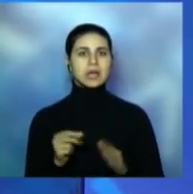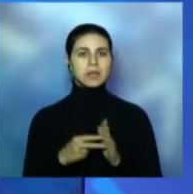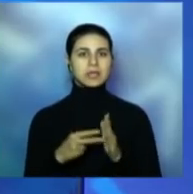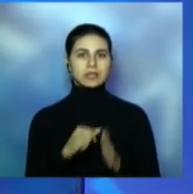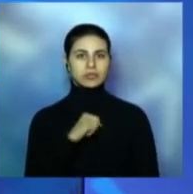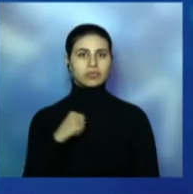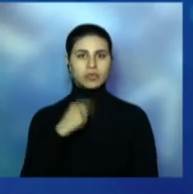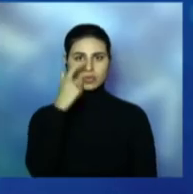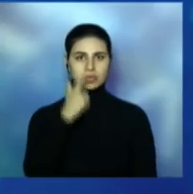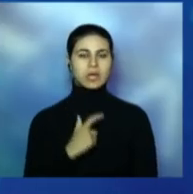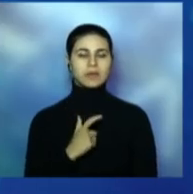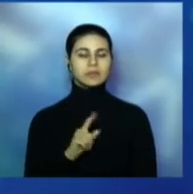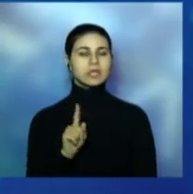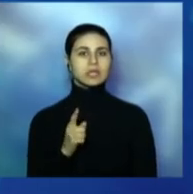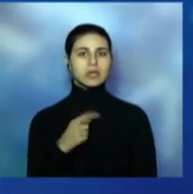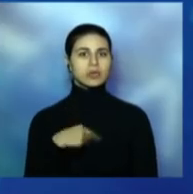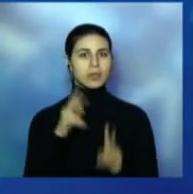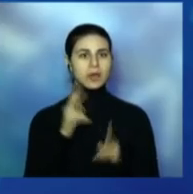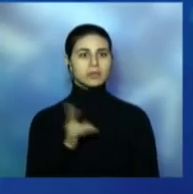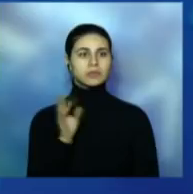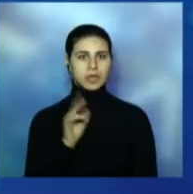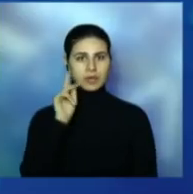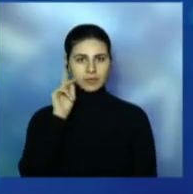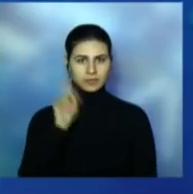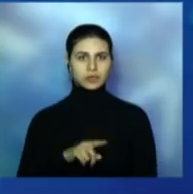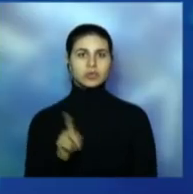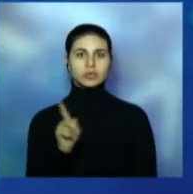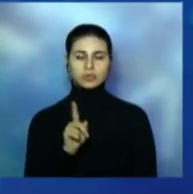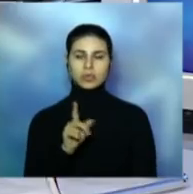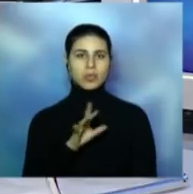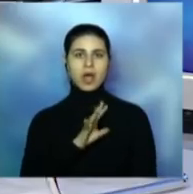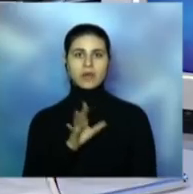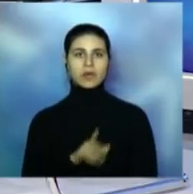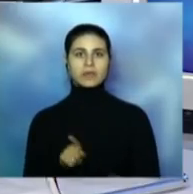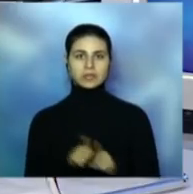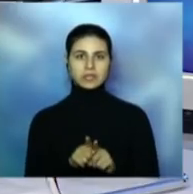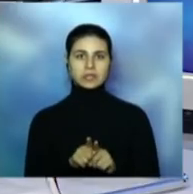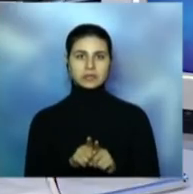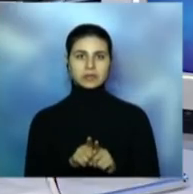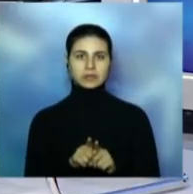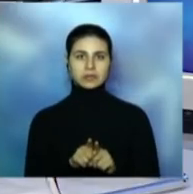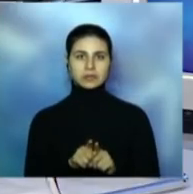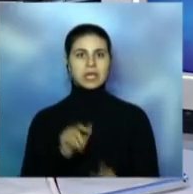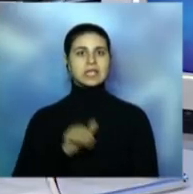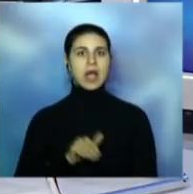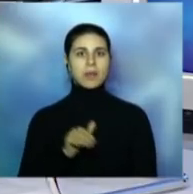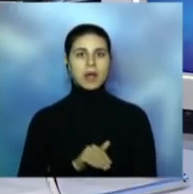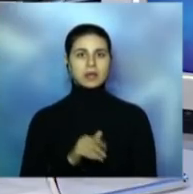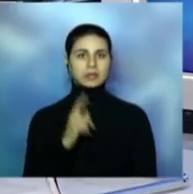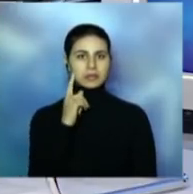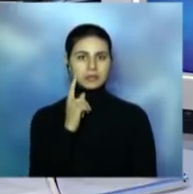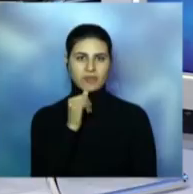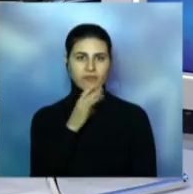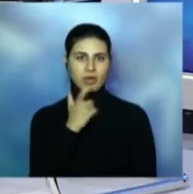საკუთარ თავს. რატომ არ ვიცი, თუმცა ვიცოდი, რომ არ ვიყავი ისეთი, რომ ასეთი დაბალი წარმოდგენა მქონოდა